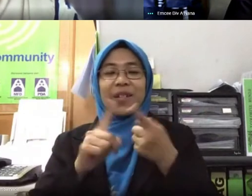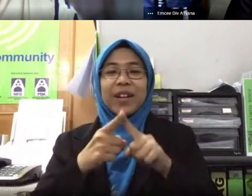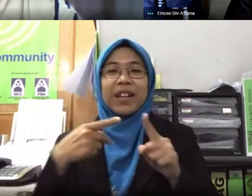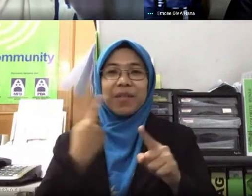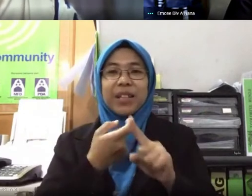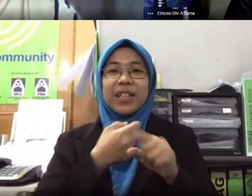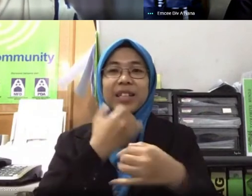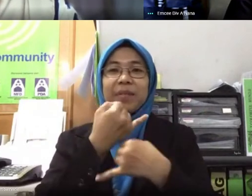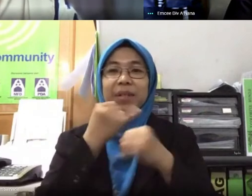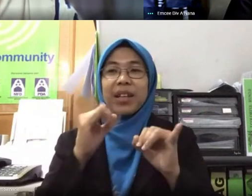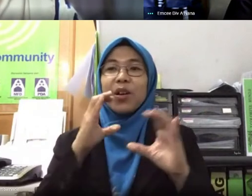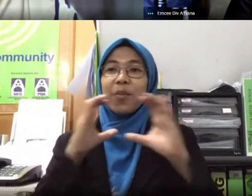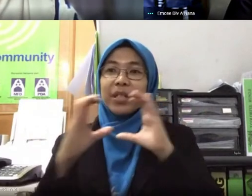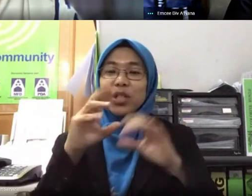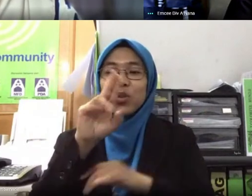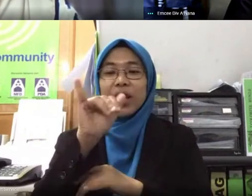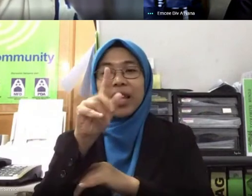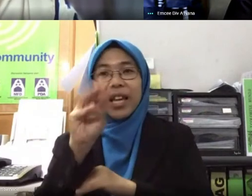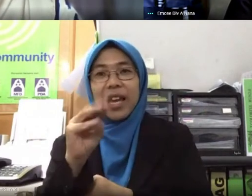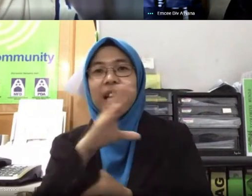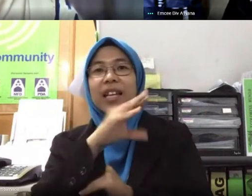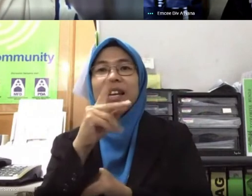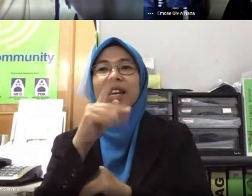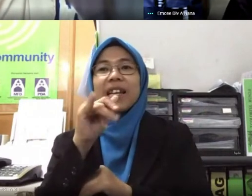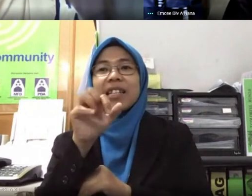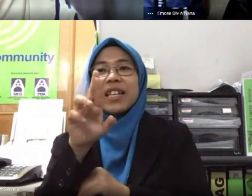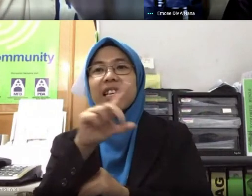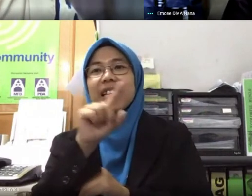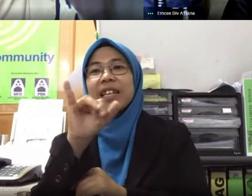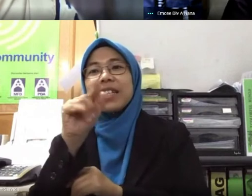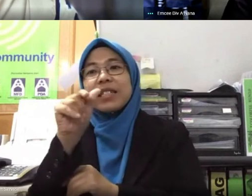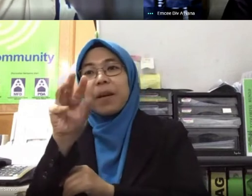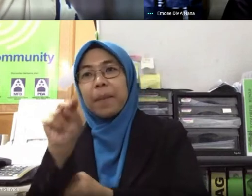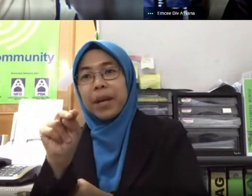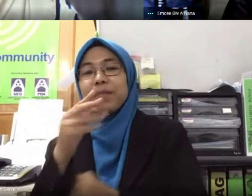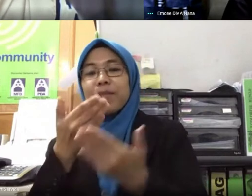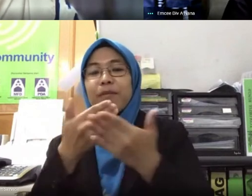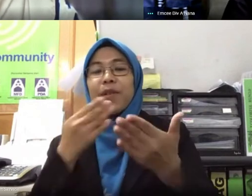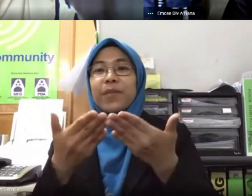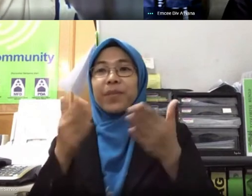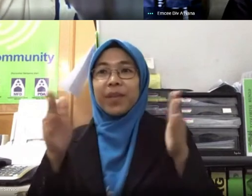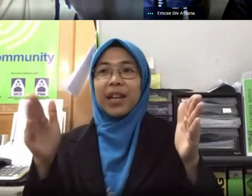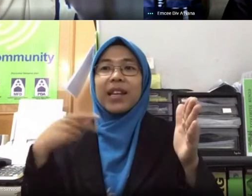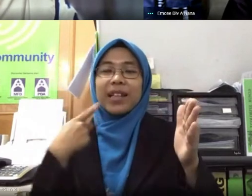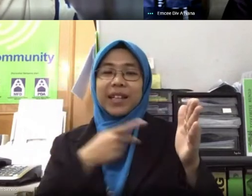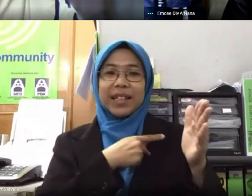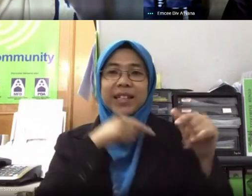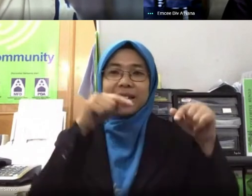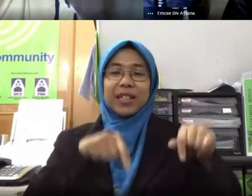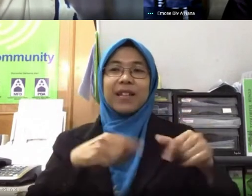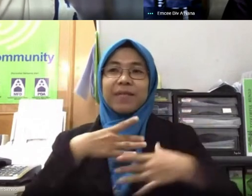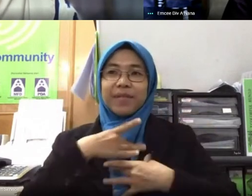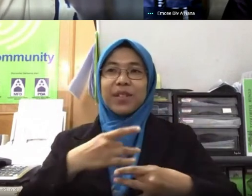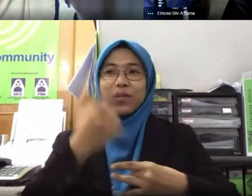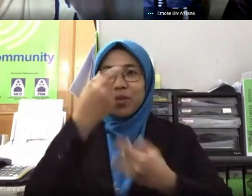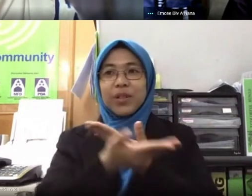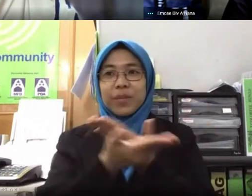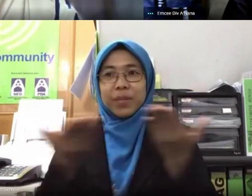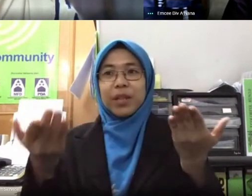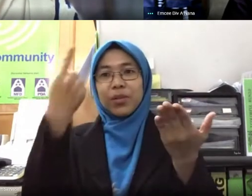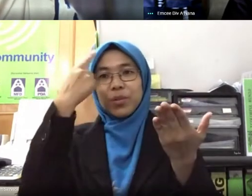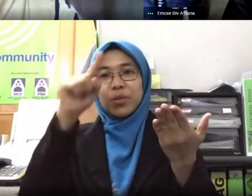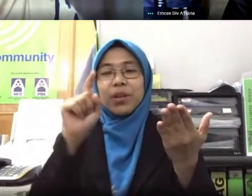Jabatan Komunikasi UiTM, Cik Kaizir Kamarun dan Cik Hilman. Sebelum kita berpisah, saya sekali lagi suka untuk mengajak semua